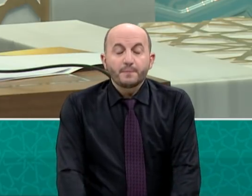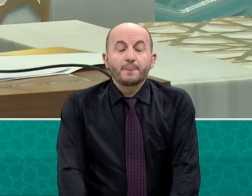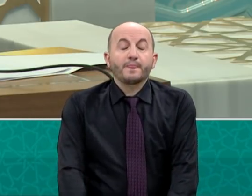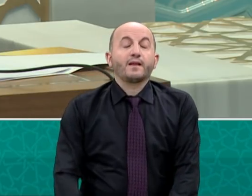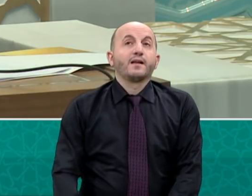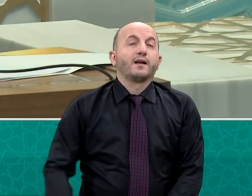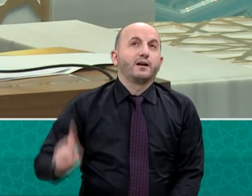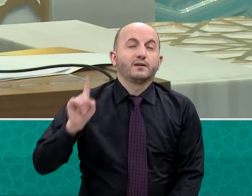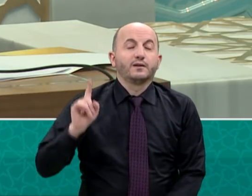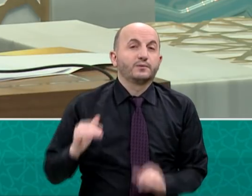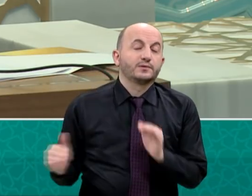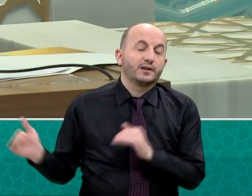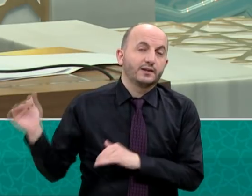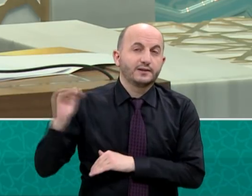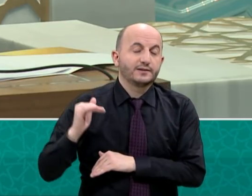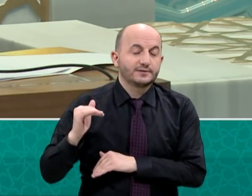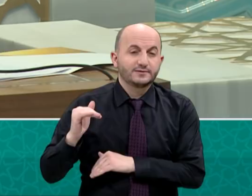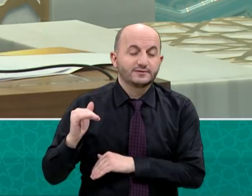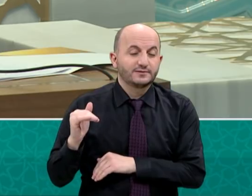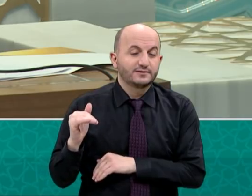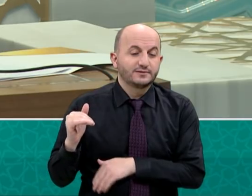Allah-u Teala'nın